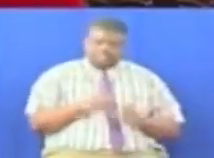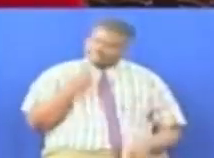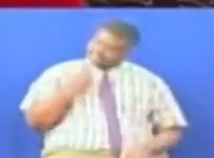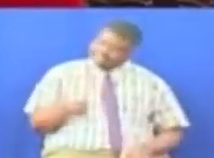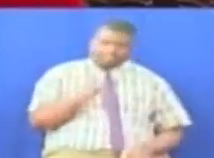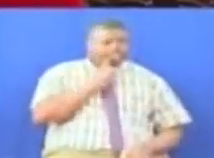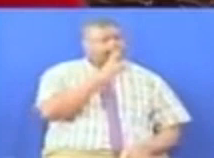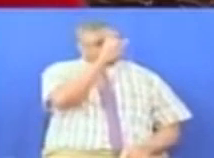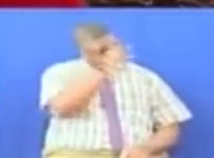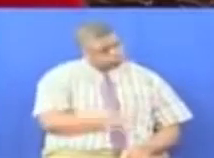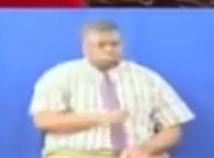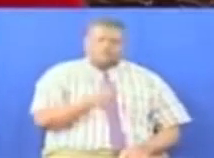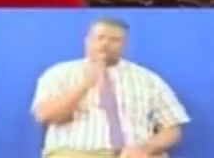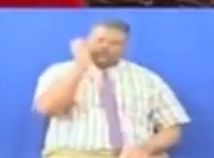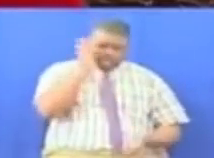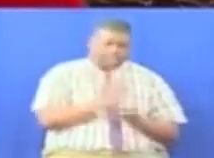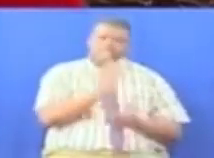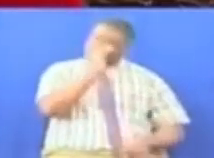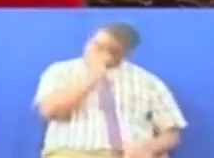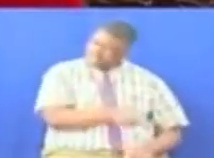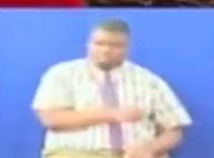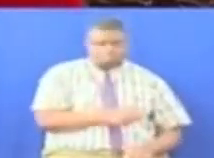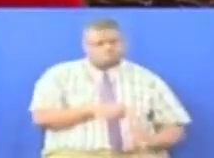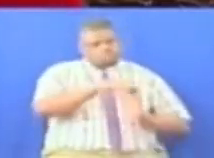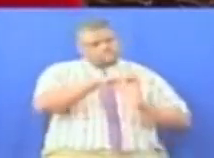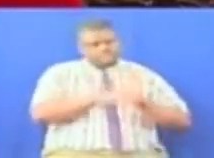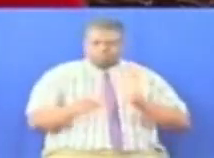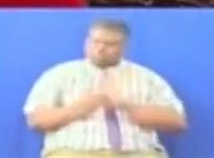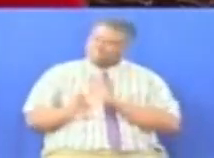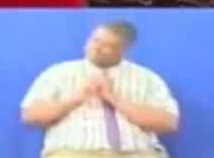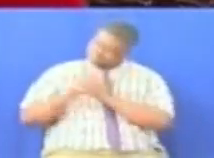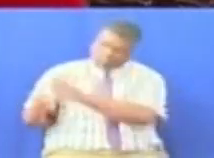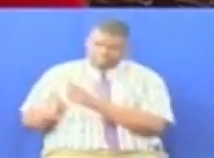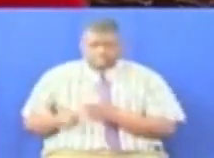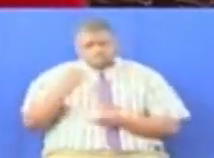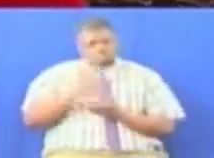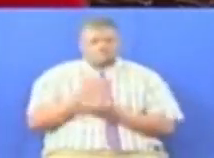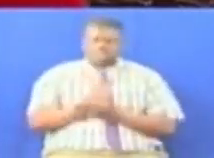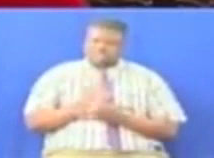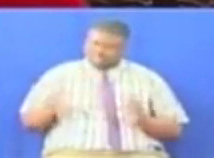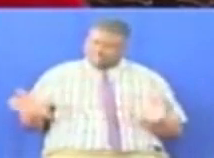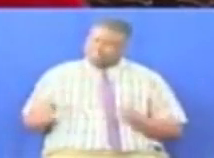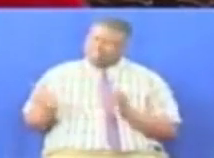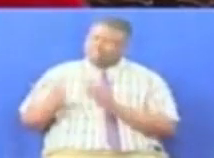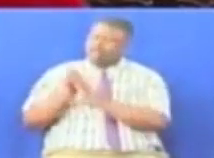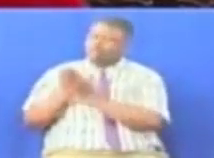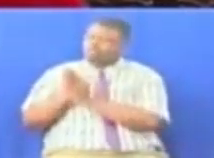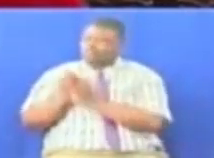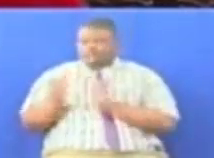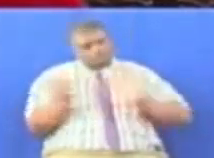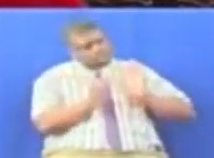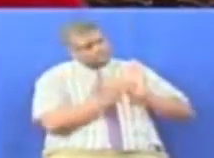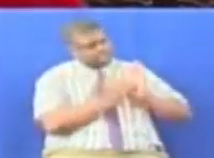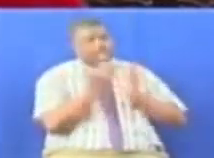kila mtu ana haki kwa kufuata utaratibu uliowekwa na sheria kuchukua hatua za kisheria kuhakikisha hifadhi ya katiba na sheria za nchi. Sasa